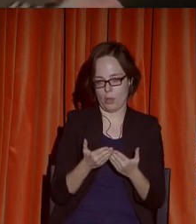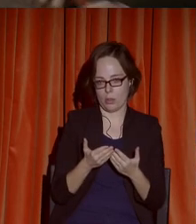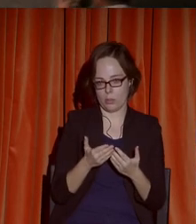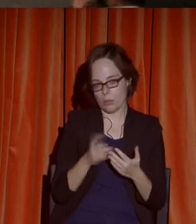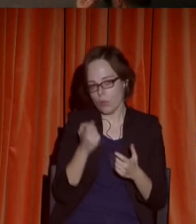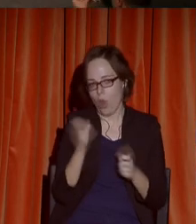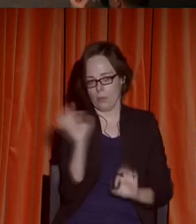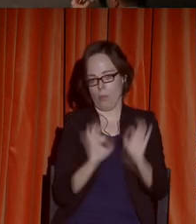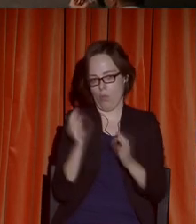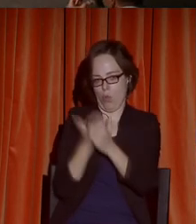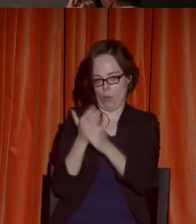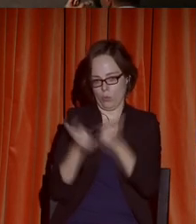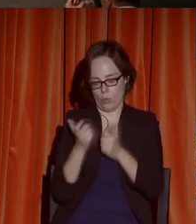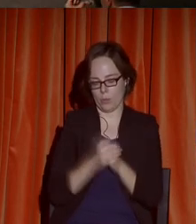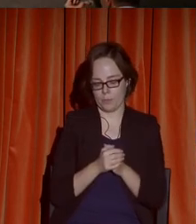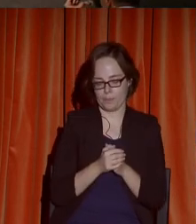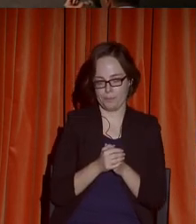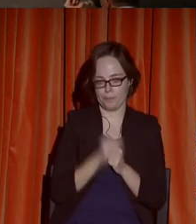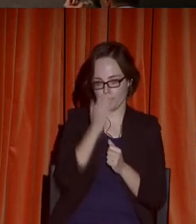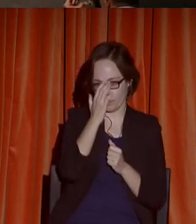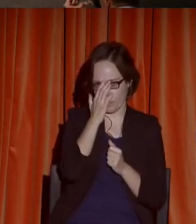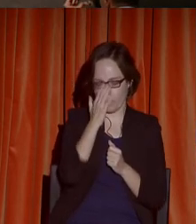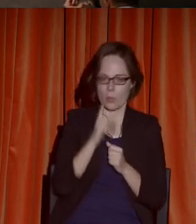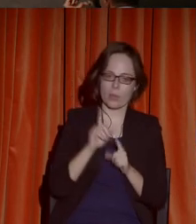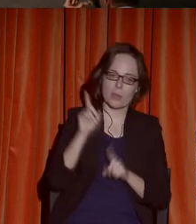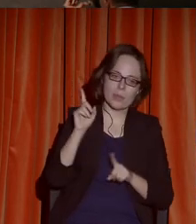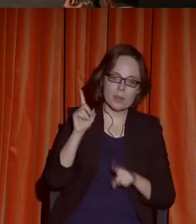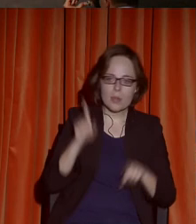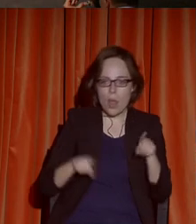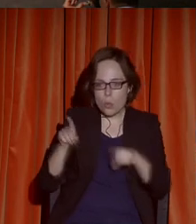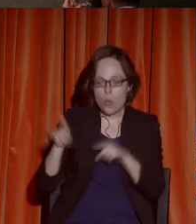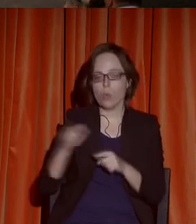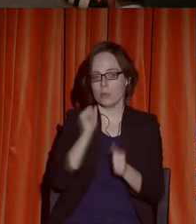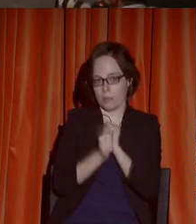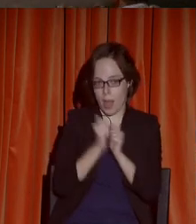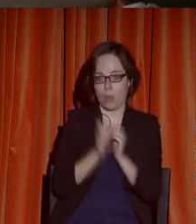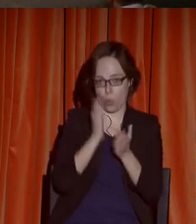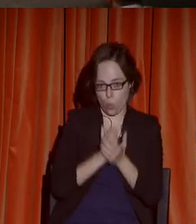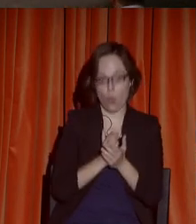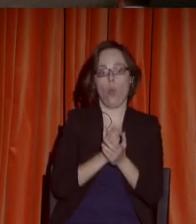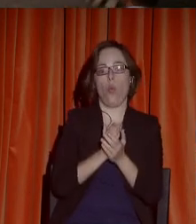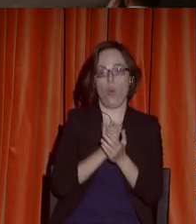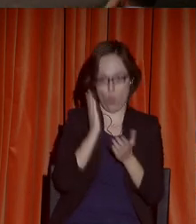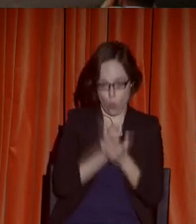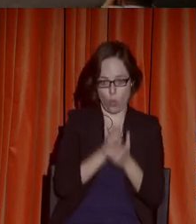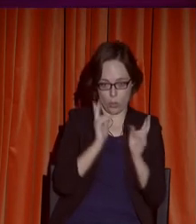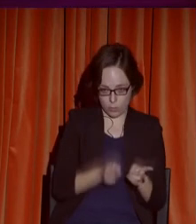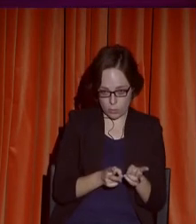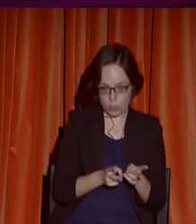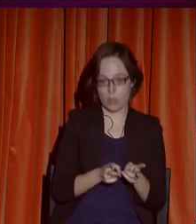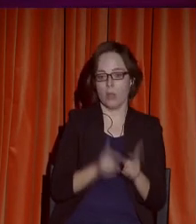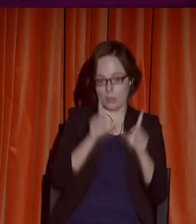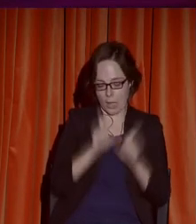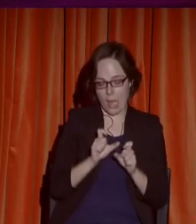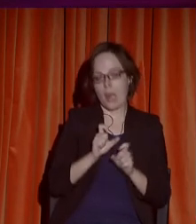zmodernizować. Niektóre z tych zmian weszły w życie, niektóre wejdą w życie pewnie niedługo. Wspomnę